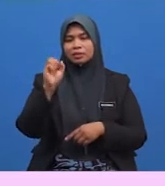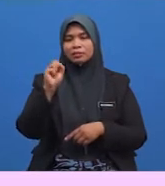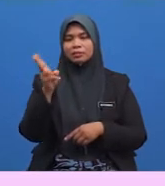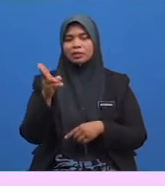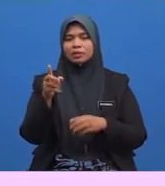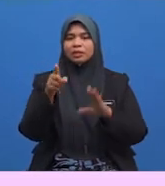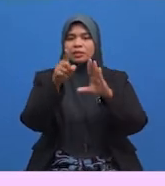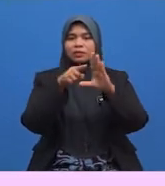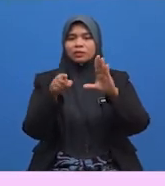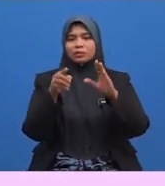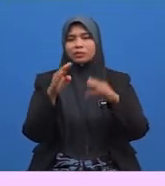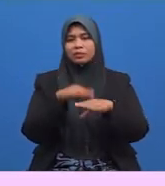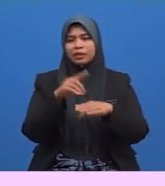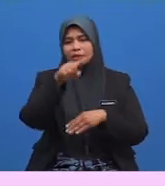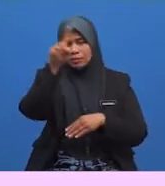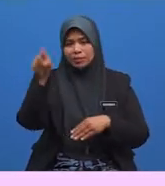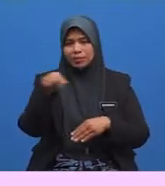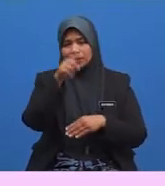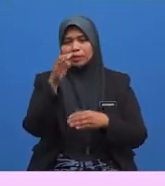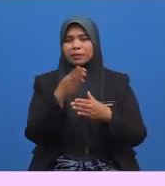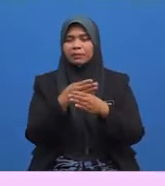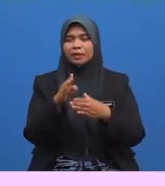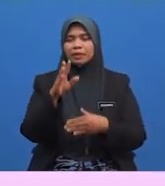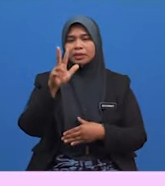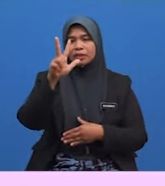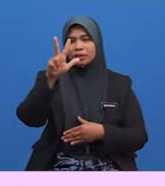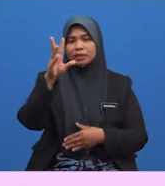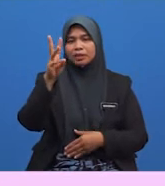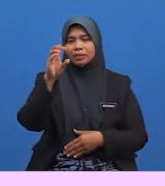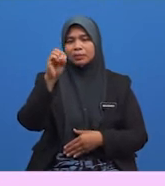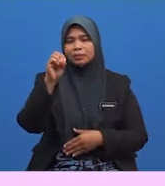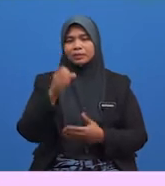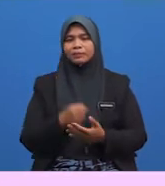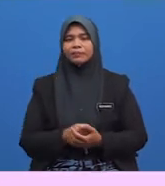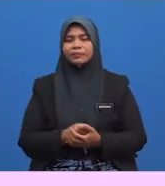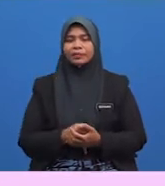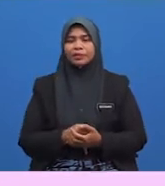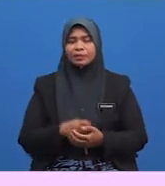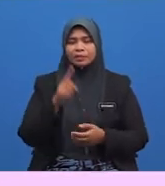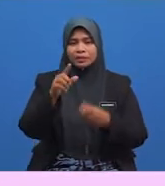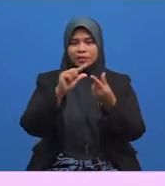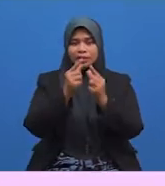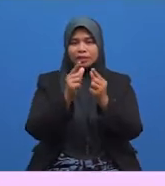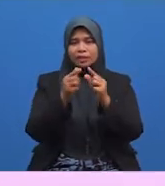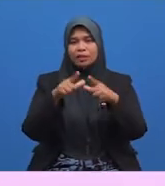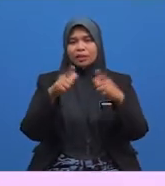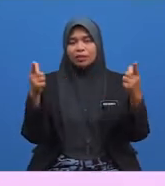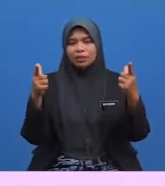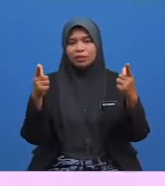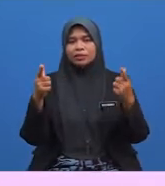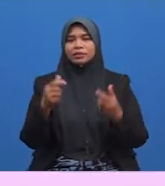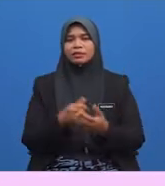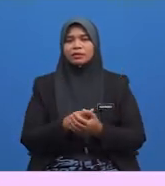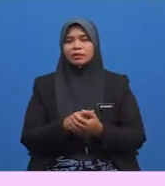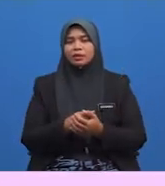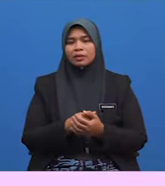bulatan kepada 360 darjah. Anda perlu menggantikan luas bulatan pi J